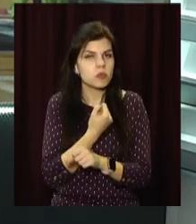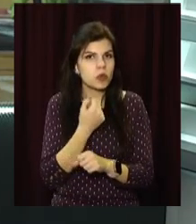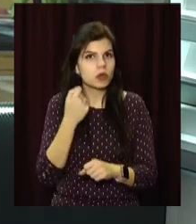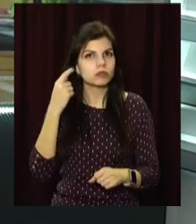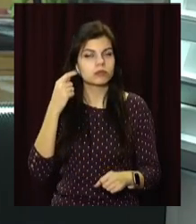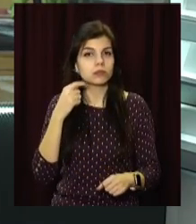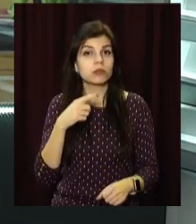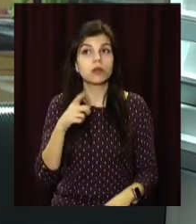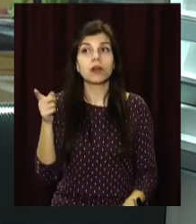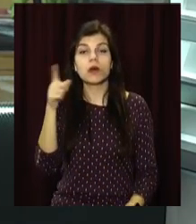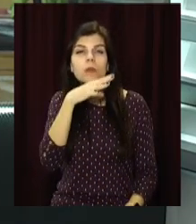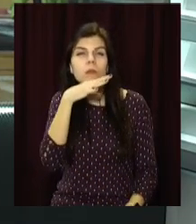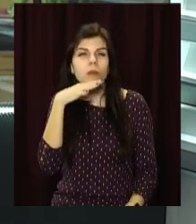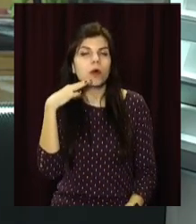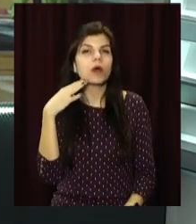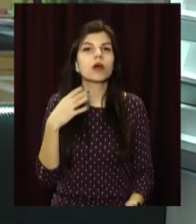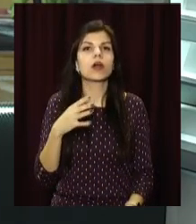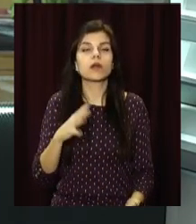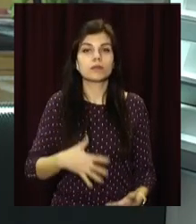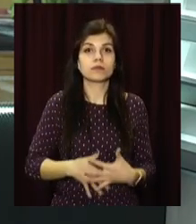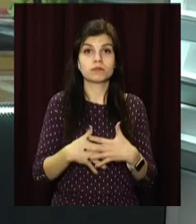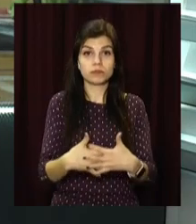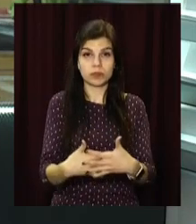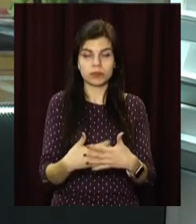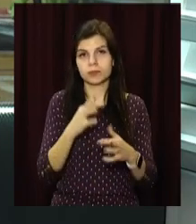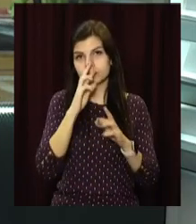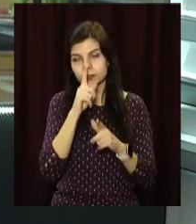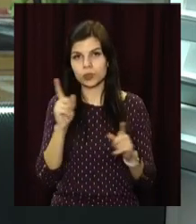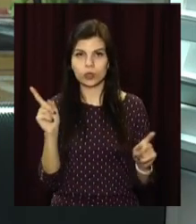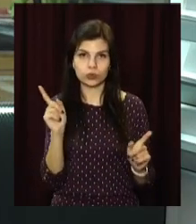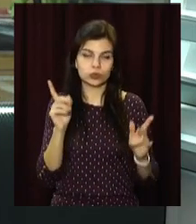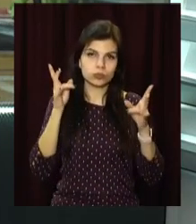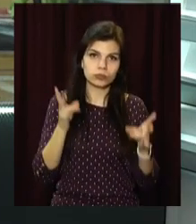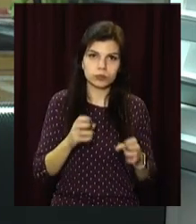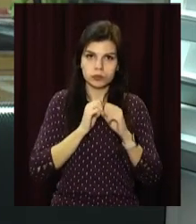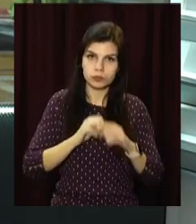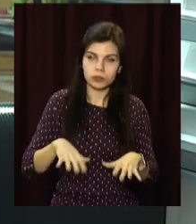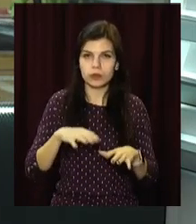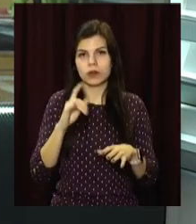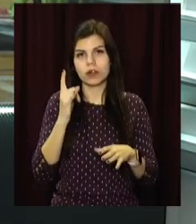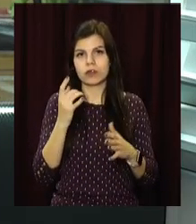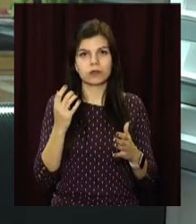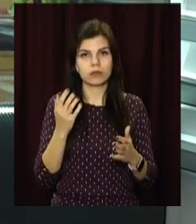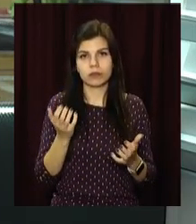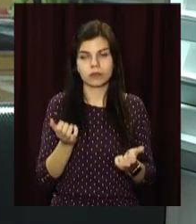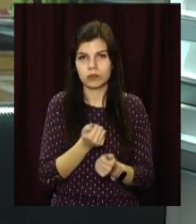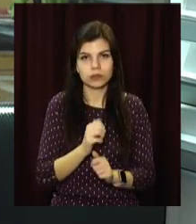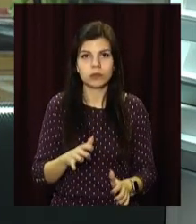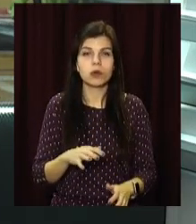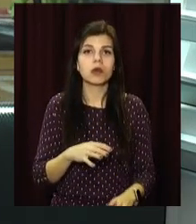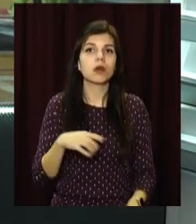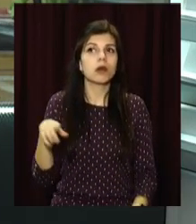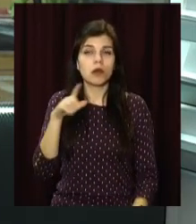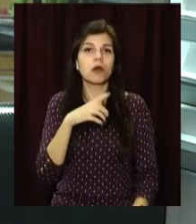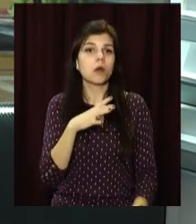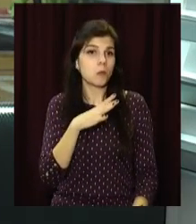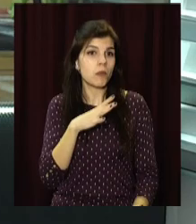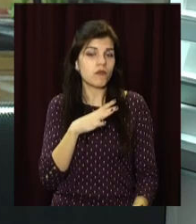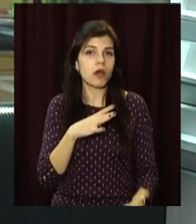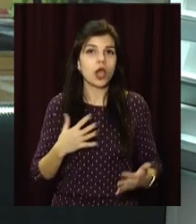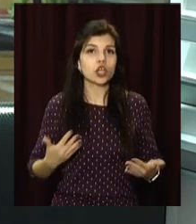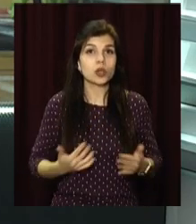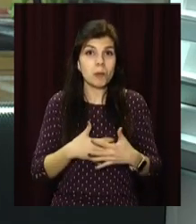вагітності перериваються викидним. За даними різних міжнародних досліджень, приблизно 15% жінок переживають мимовільне переривання вагітності на